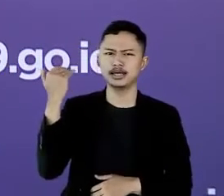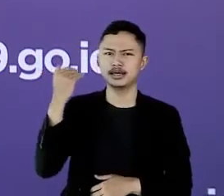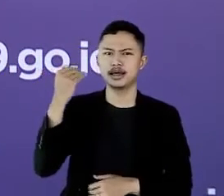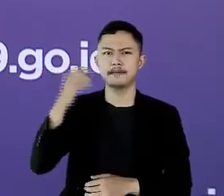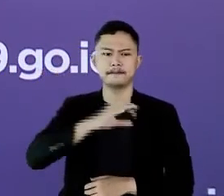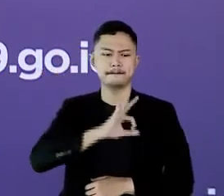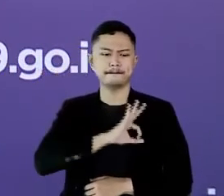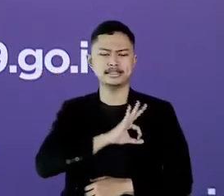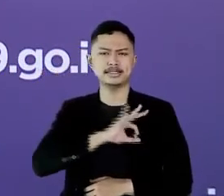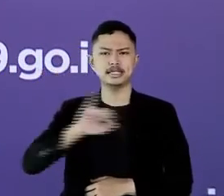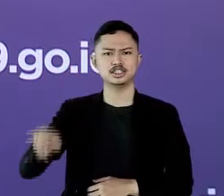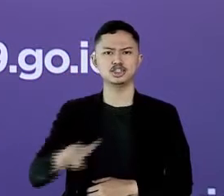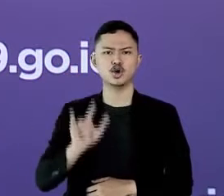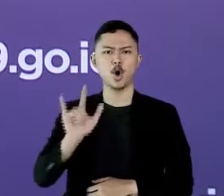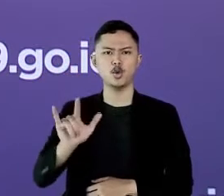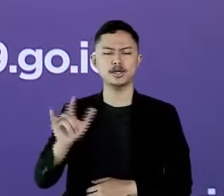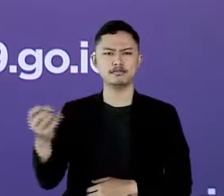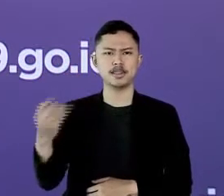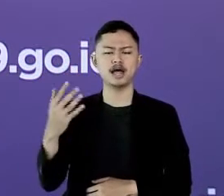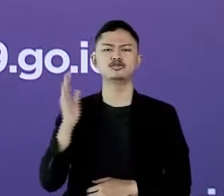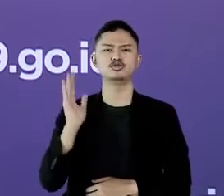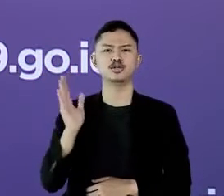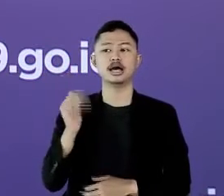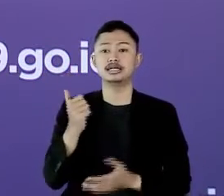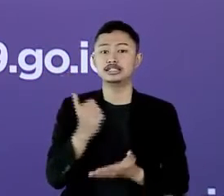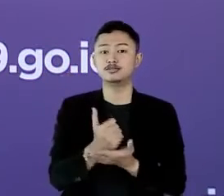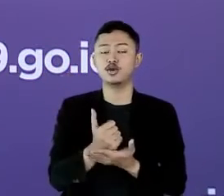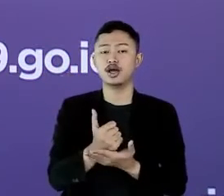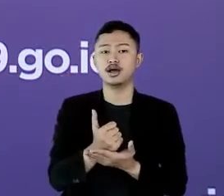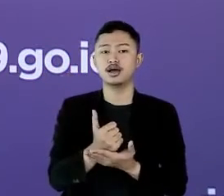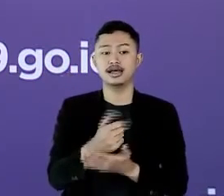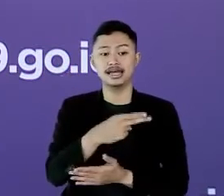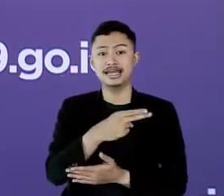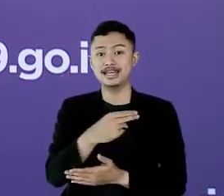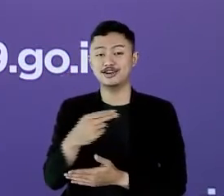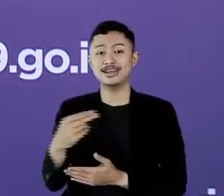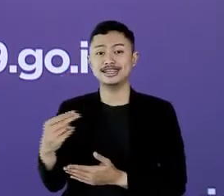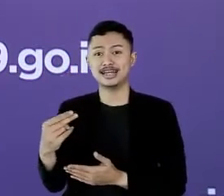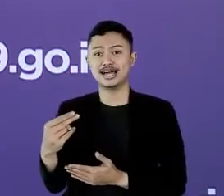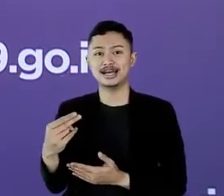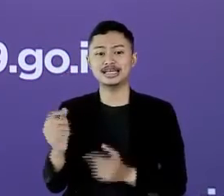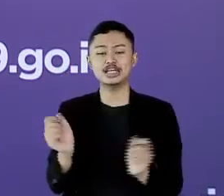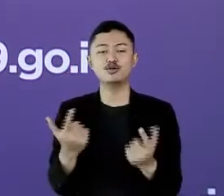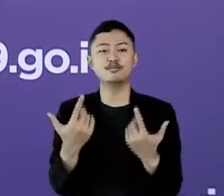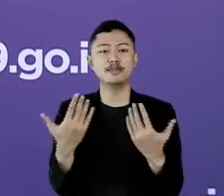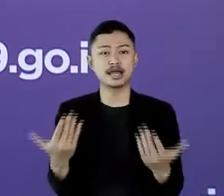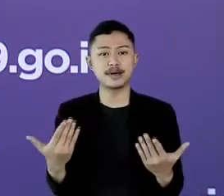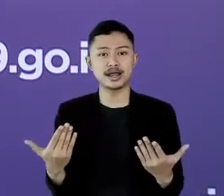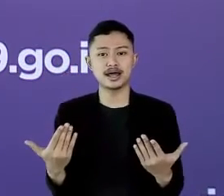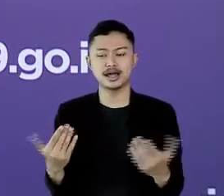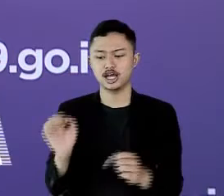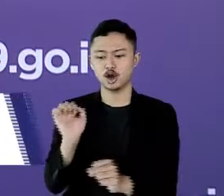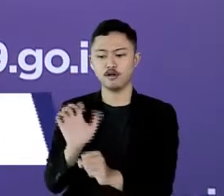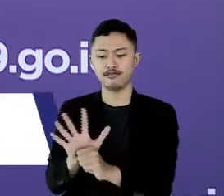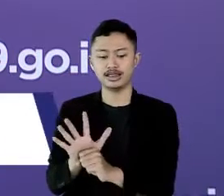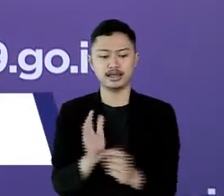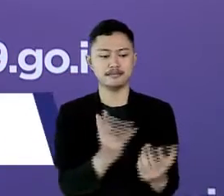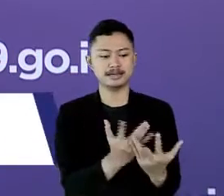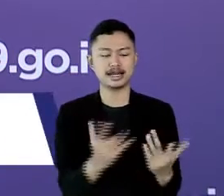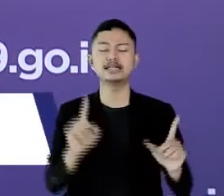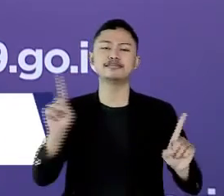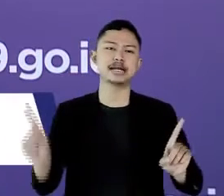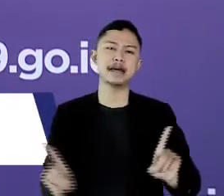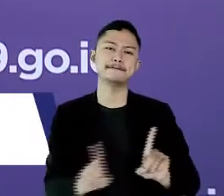oleh Presiden Joko Widodo bahwa memang Indonesia ataupun masyarakat Indonesia akan hidup berdampingan dengan COVID-19. Ada harapan bahwa